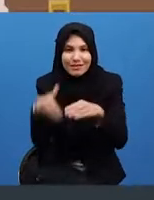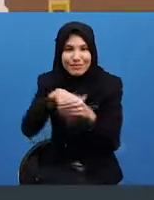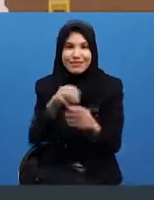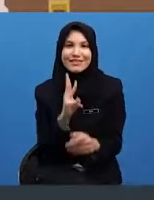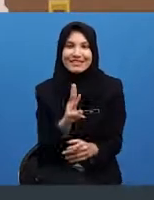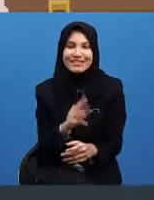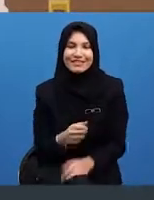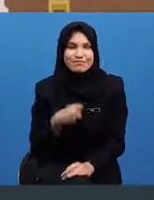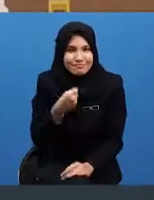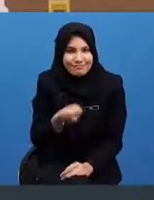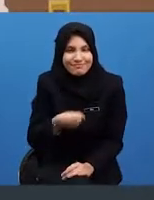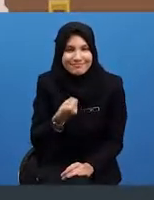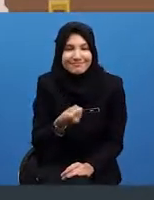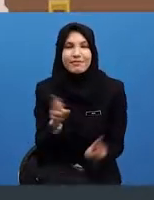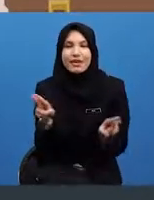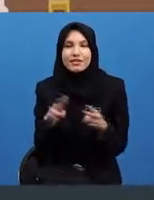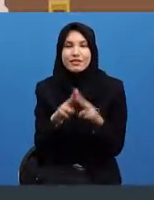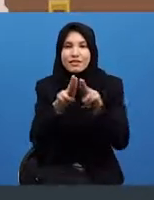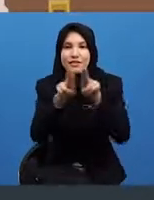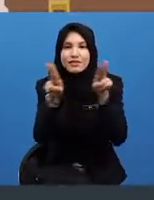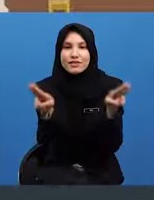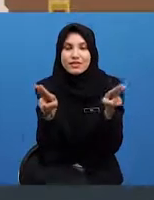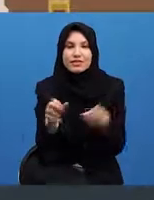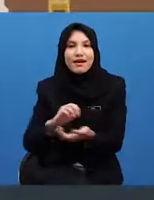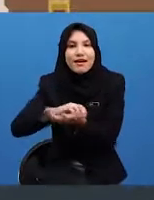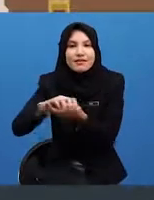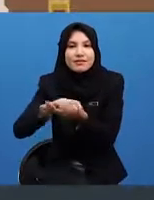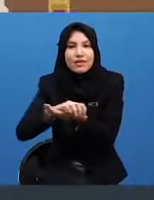kan? Mari kita uji dengan sabun pula.